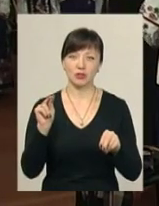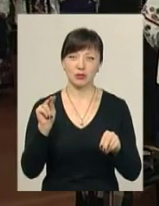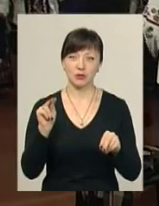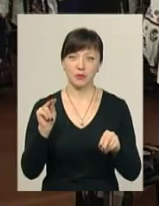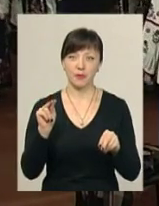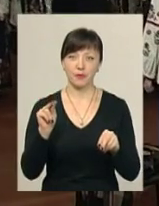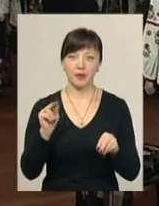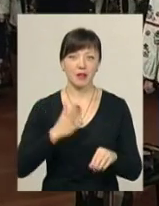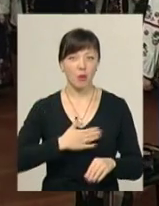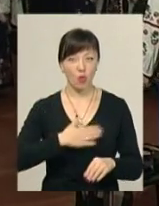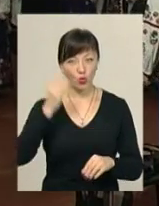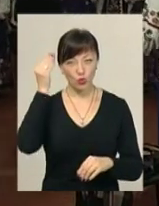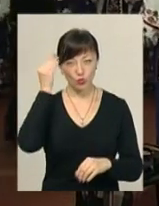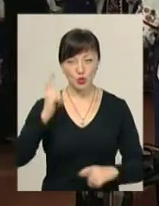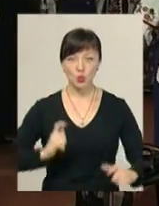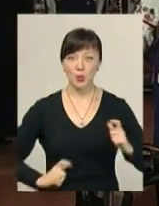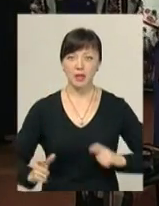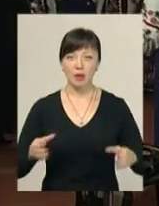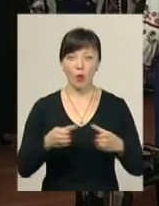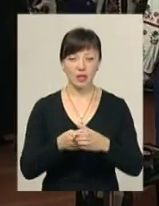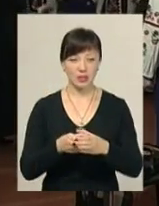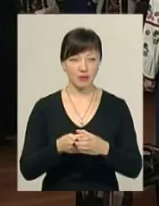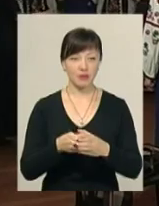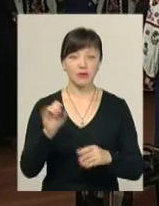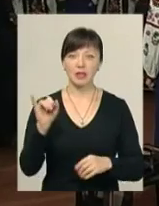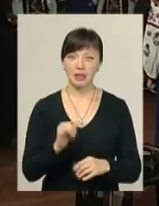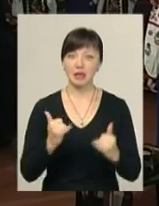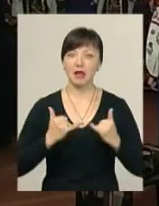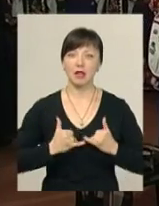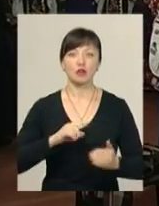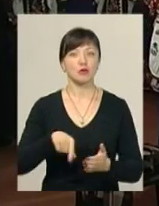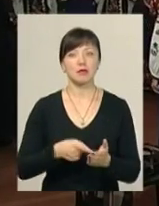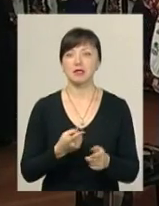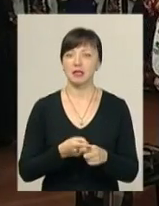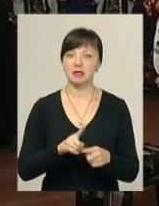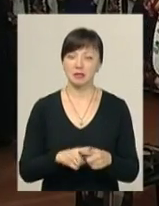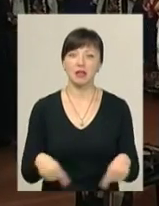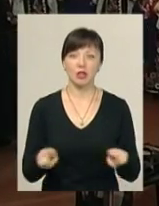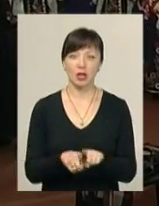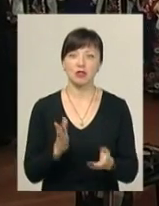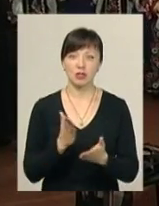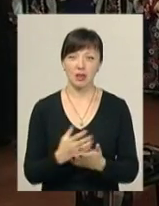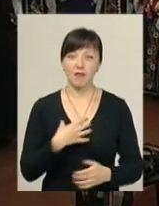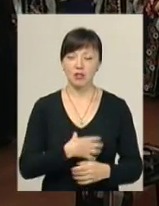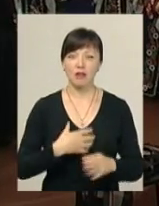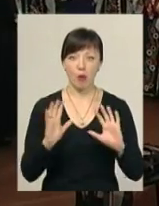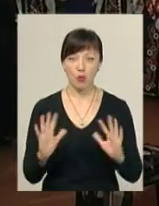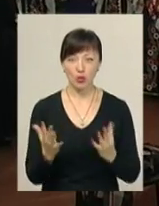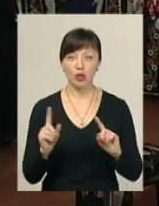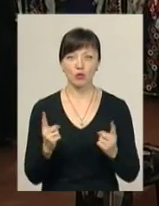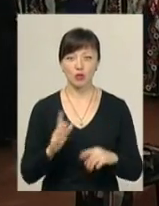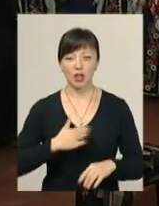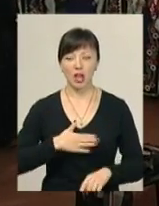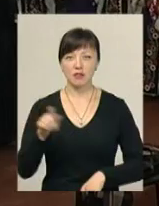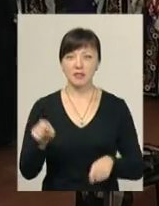найкращий, на мою думку, студентський колектив. Ну і для нашого міста це теж є знакова подія, тому що